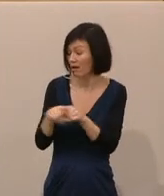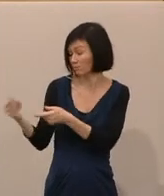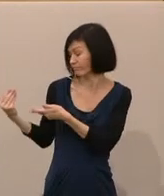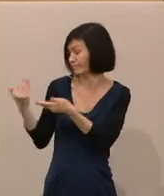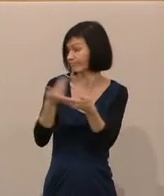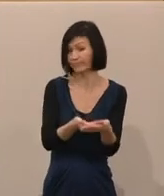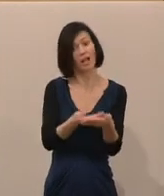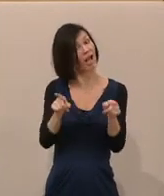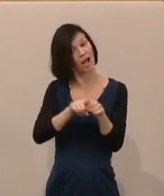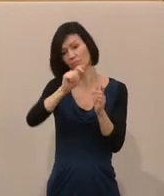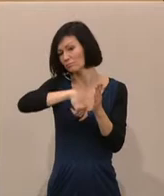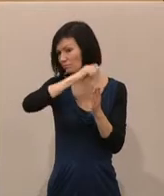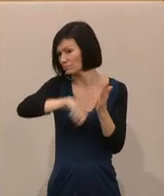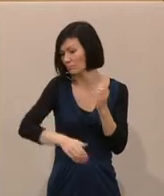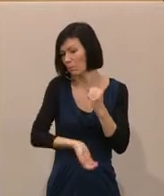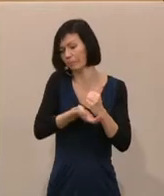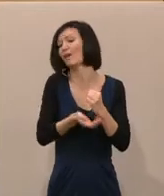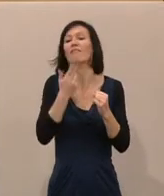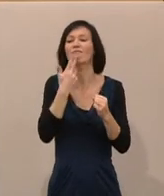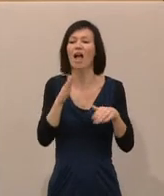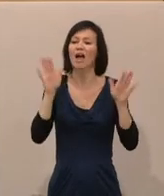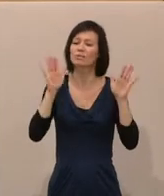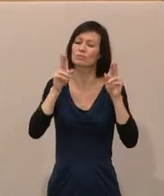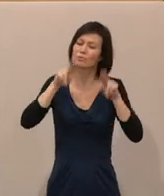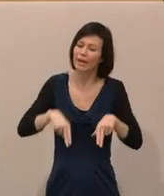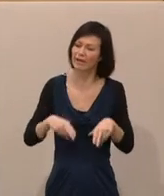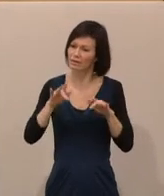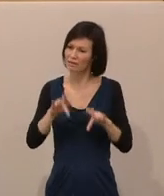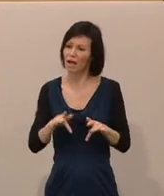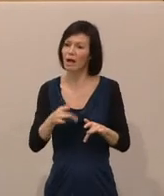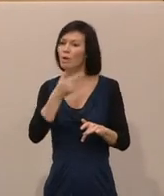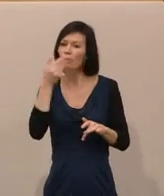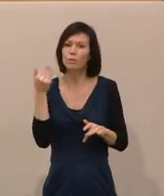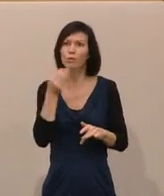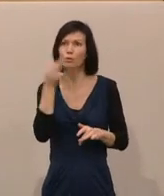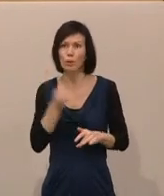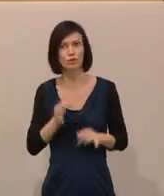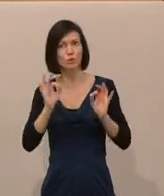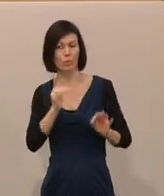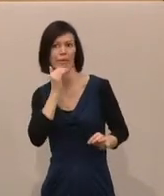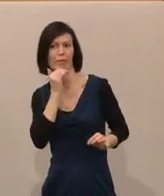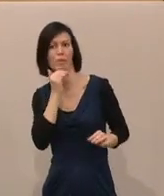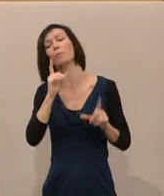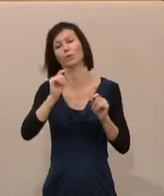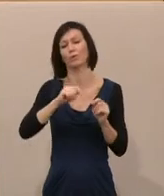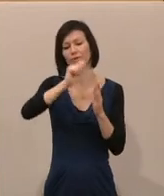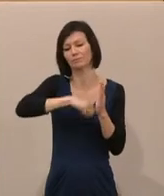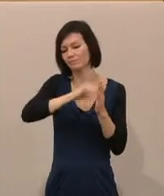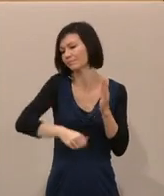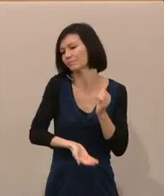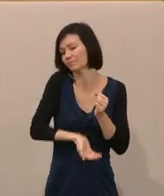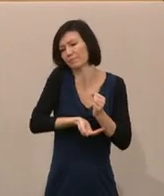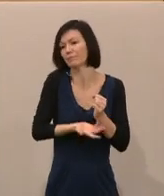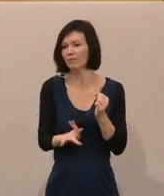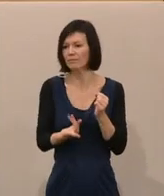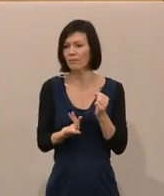hier kommt es zu Kürzungen für Asylberechtigte, wenn sie nicht ausreichend Deutsch sprechen können. Gleichzeitig kürzen Sie aber